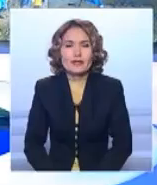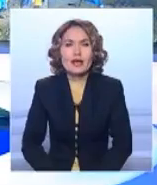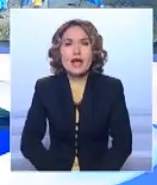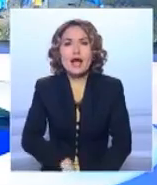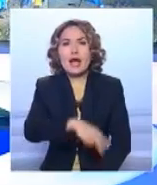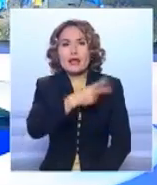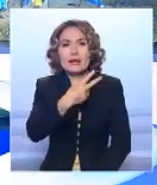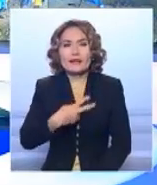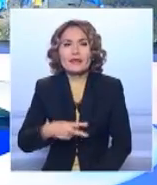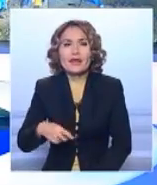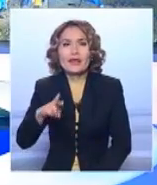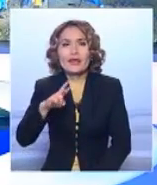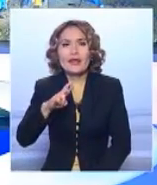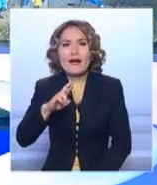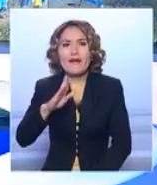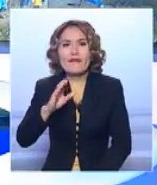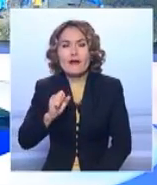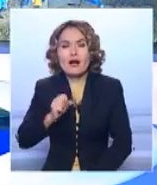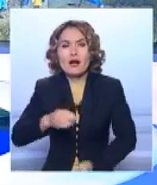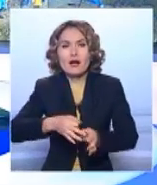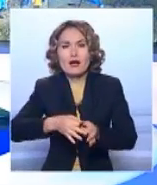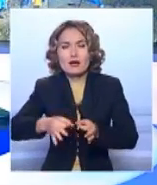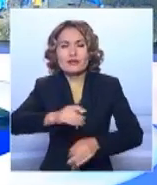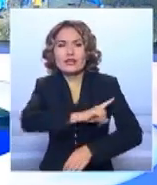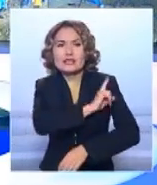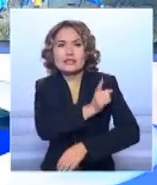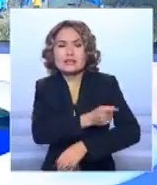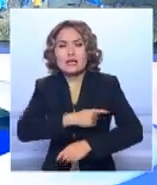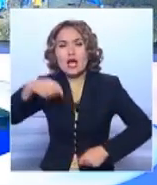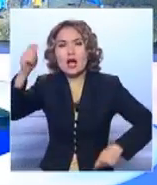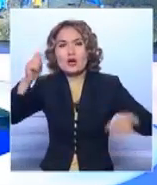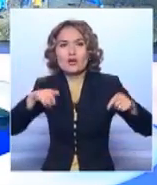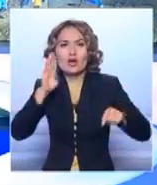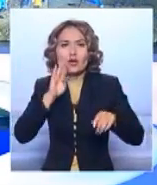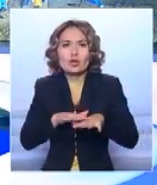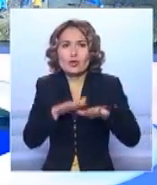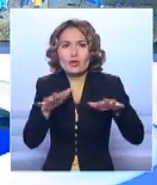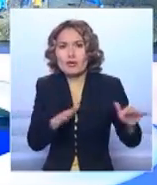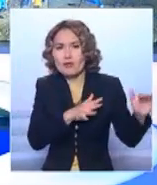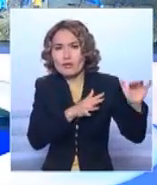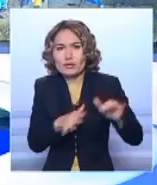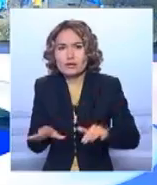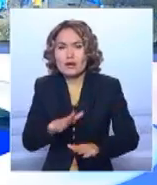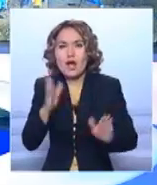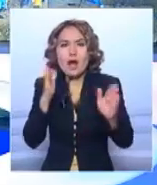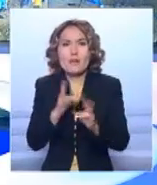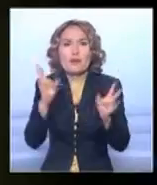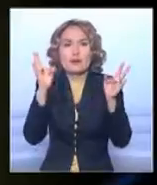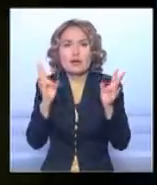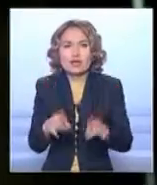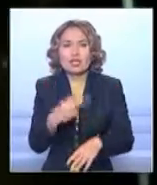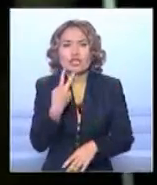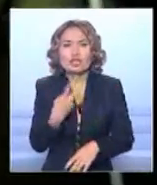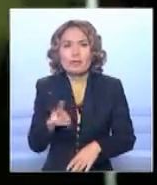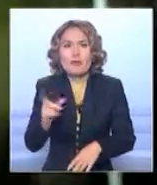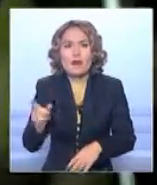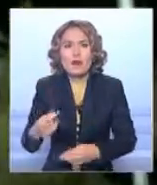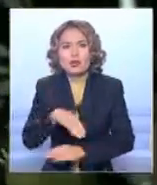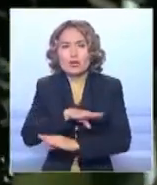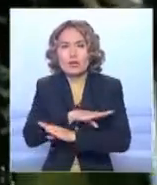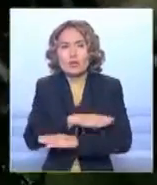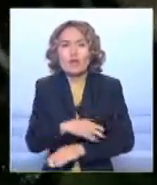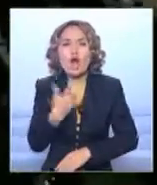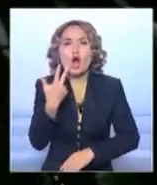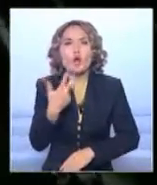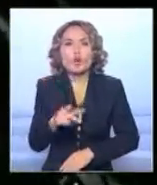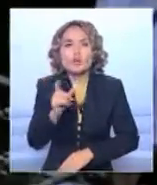Ал Индонезияның Ява аралында толассыз жауған нөсер соңы су тасқынымен лай көшкінін ұласты. Табиғи апат 20 адамның өмірін жалмаған, тағы 30